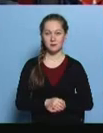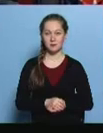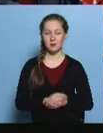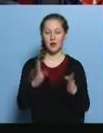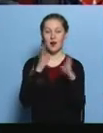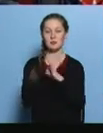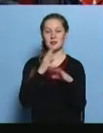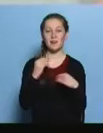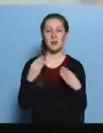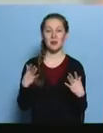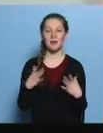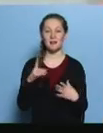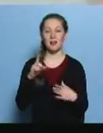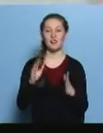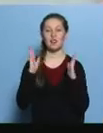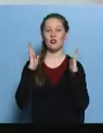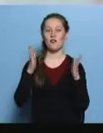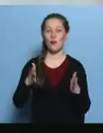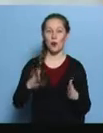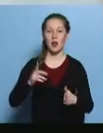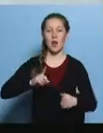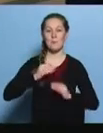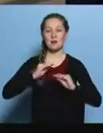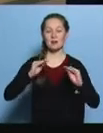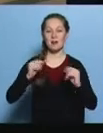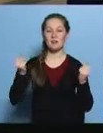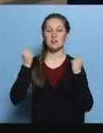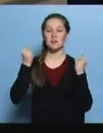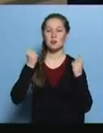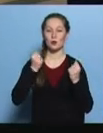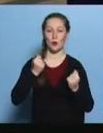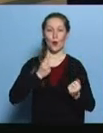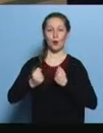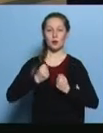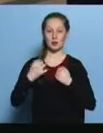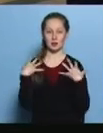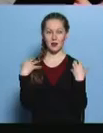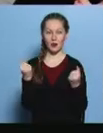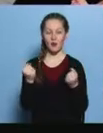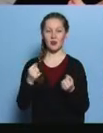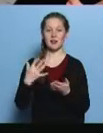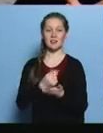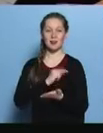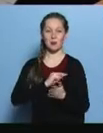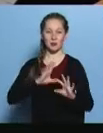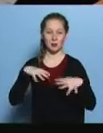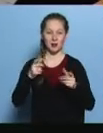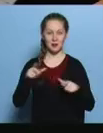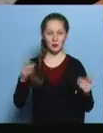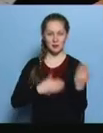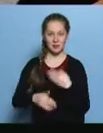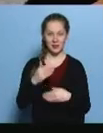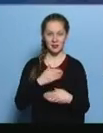Атмосфера праздника даже в холле. Мастер-классы, спортивные физкульт-минутки. Укрепить здоровье, поиграть и даже найти работу сегодня предлагают людям с